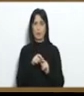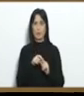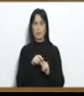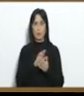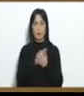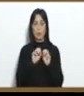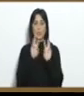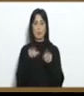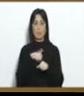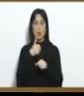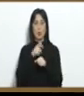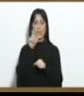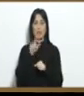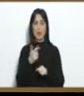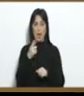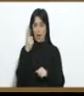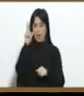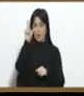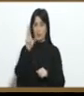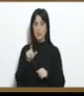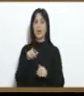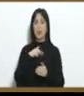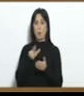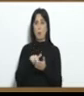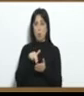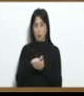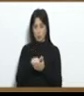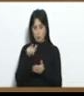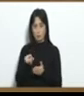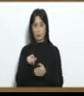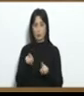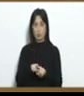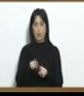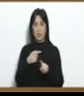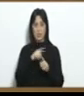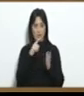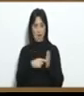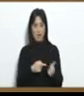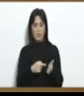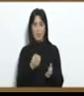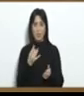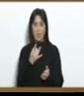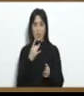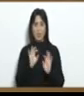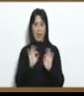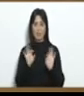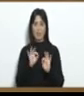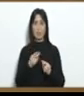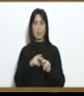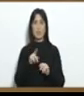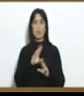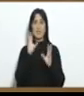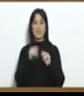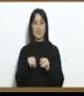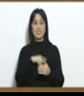უწმინდეს და უნეტარეს როგორც ერთი კაცი აქედანაც ბოდიშს ვიხდი და უხდი იმიტომ რომ ეს საკითხი აგერ კიდე ერთხელ გავაჟღერე და იმიტომ რომ საერთოდ